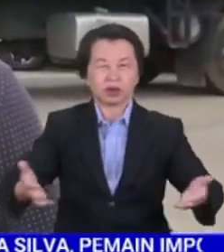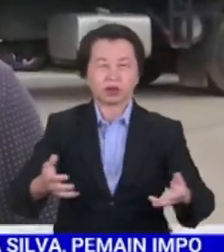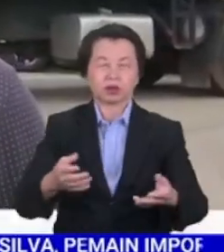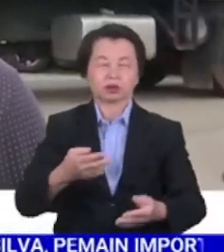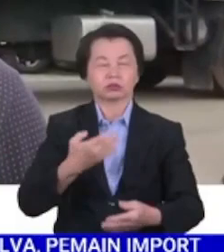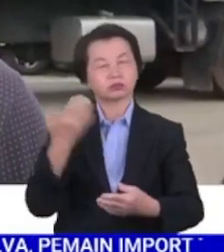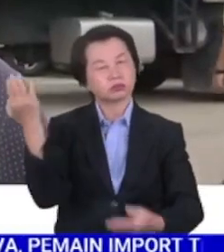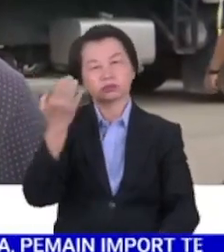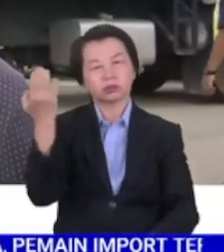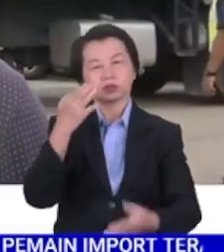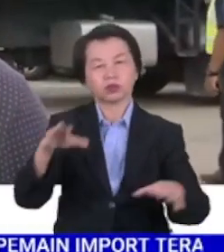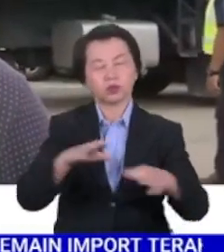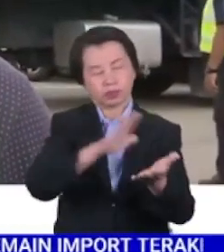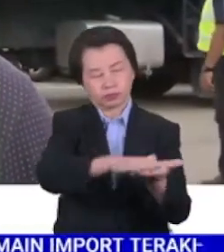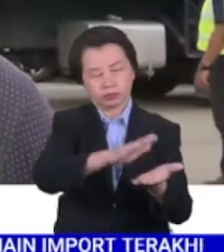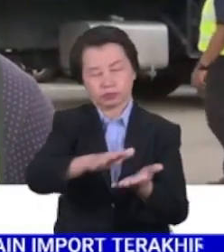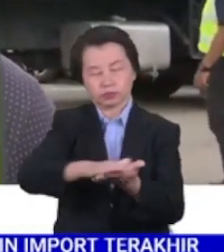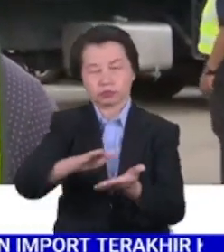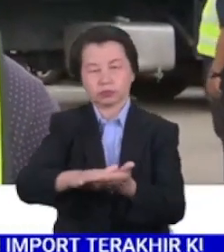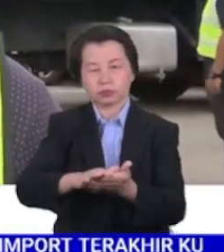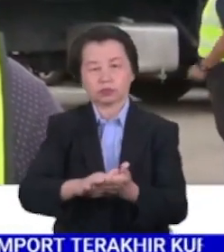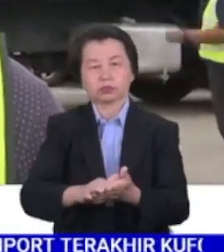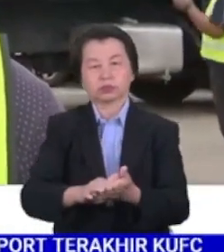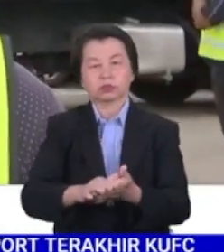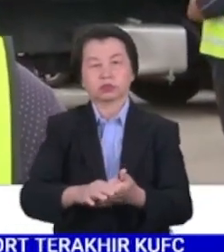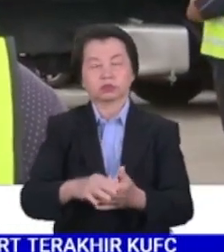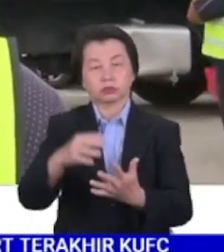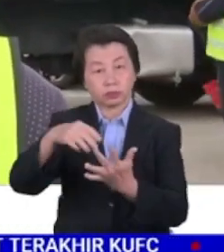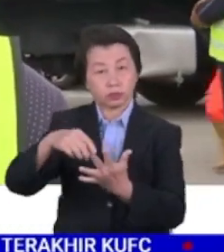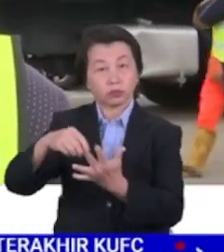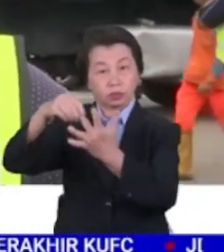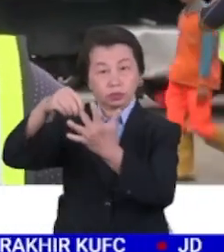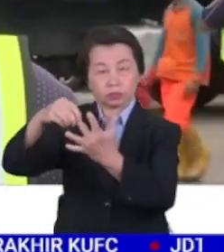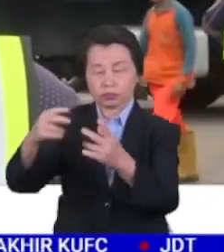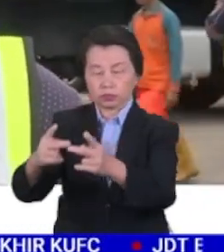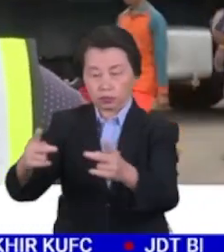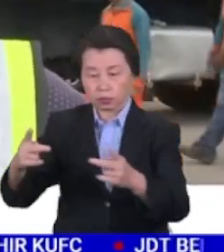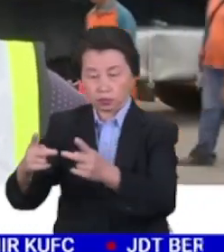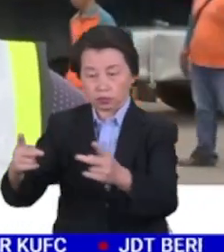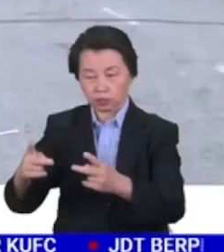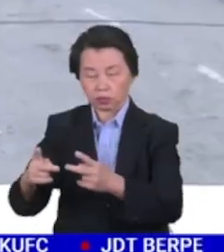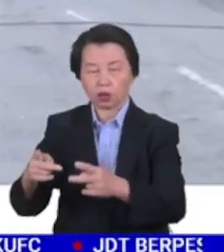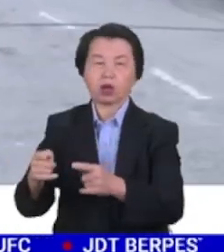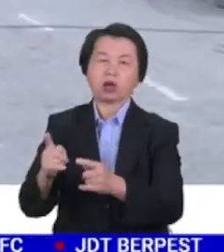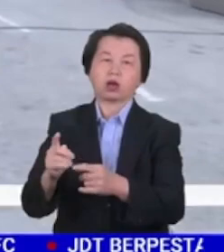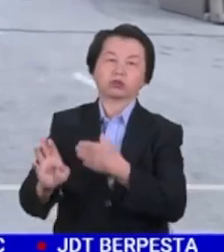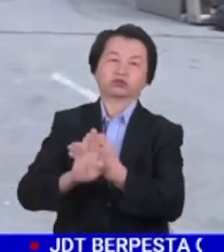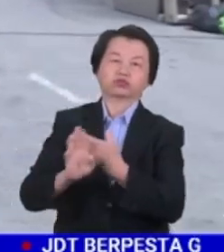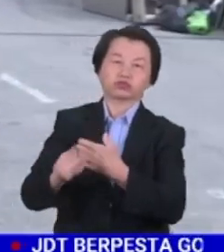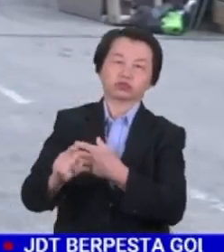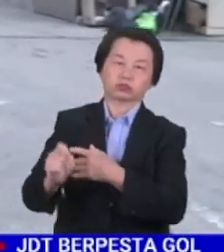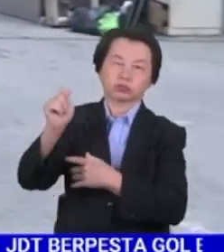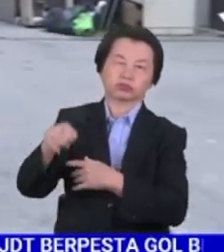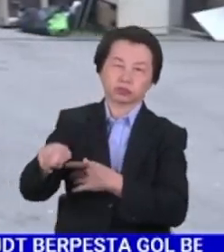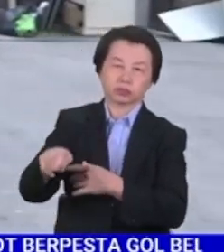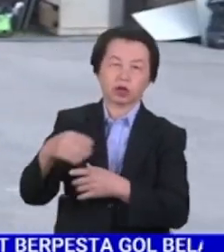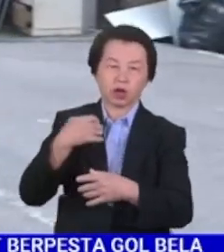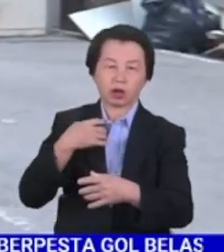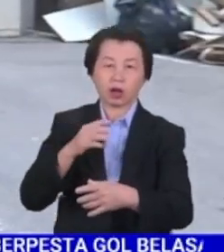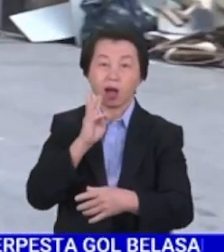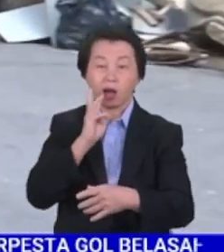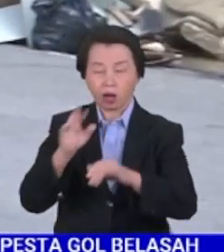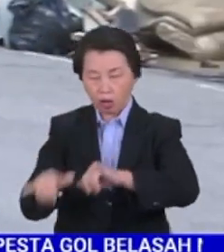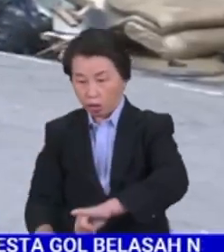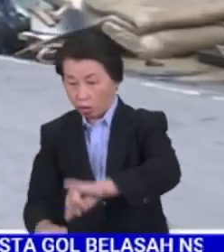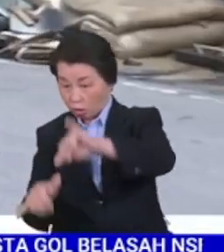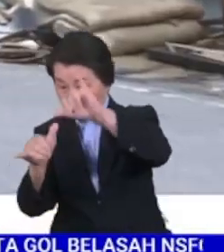berjalan seperti mana biasa, melainkan ataupun kecuali kawasan-kawasan yang berisiko tinggi yang melibatkan paras